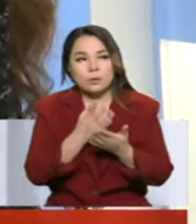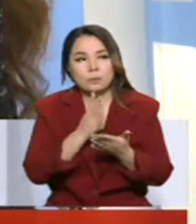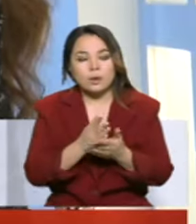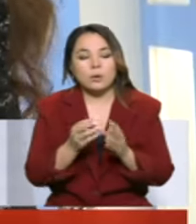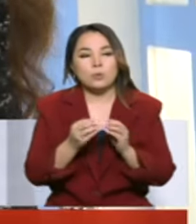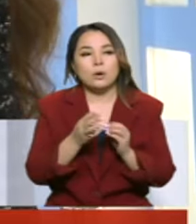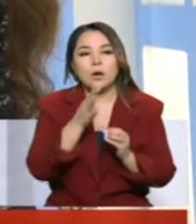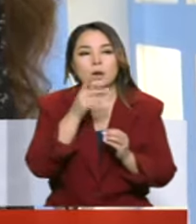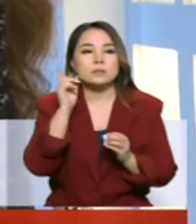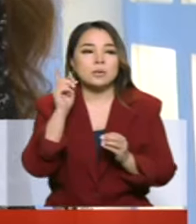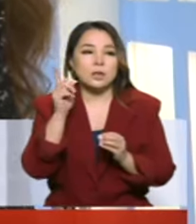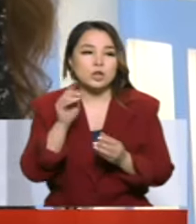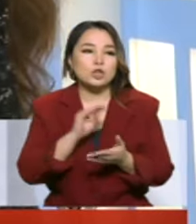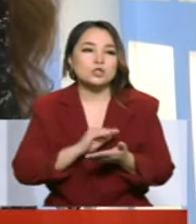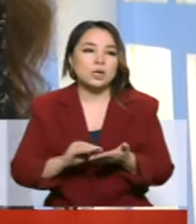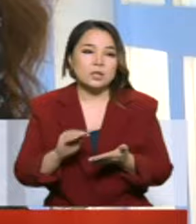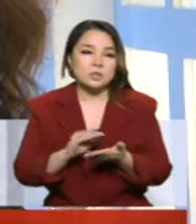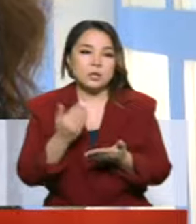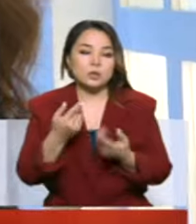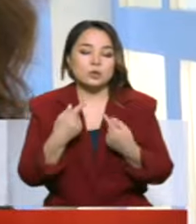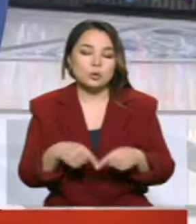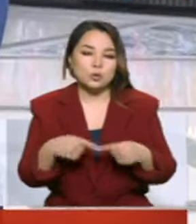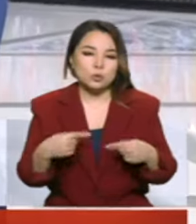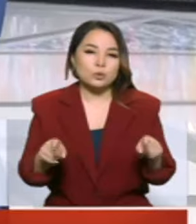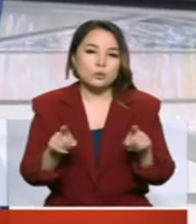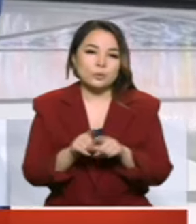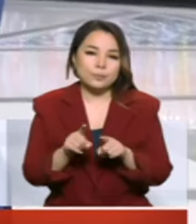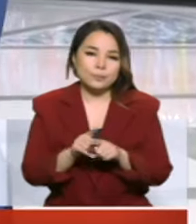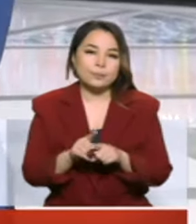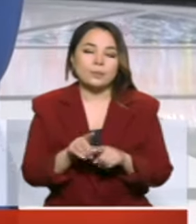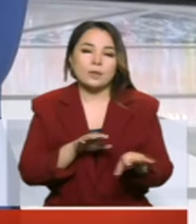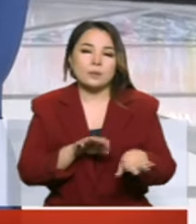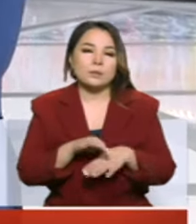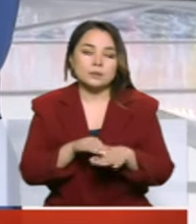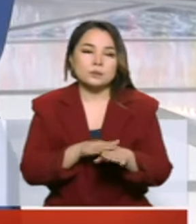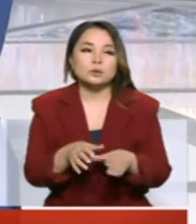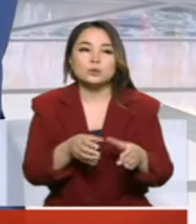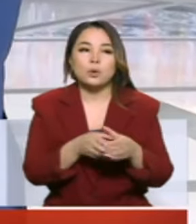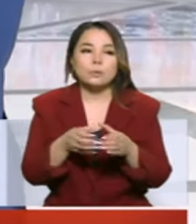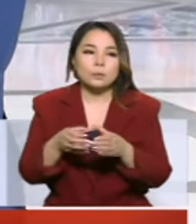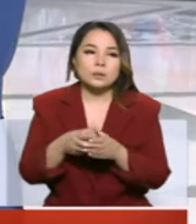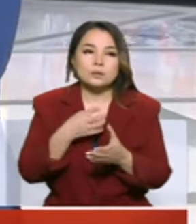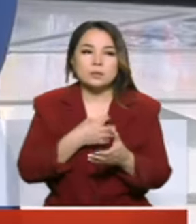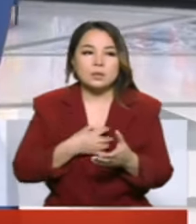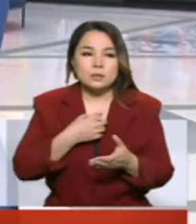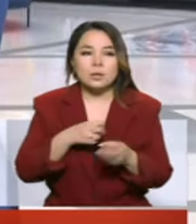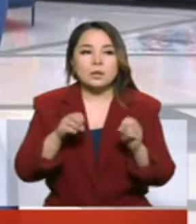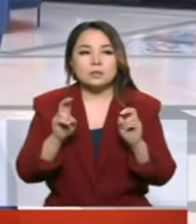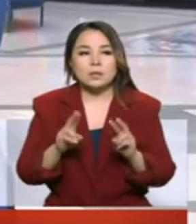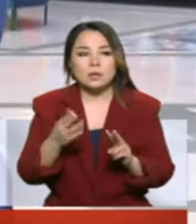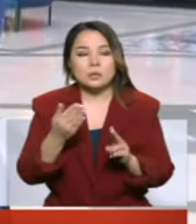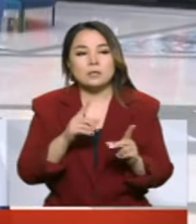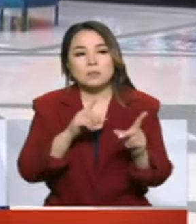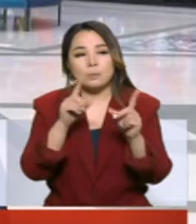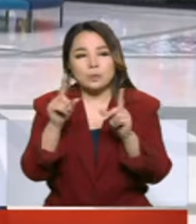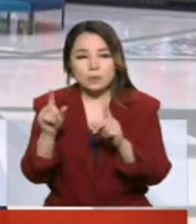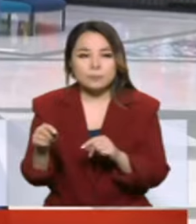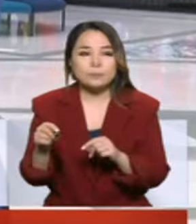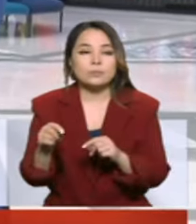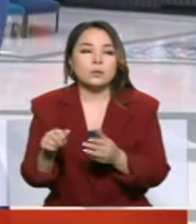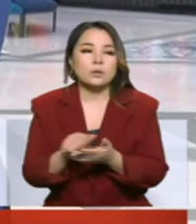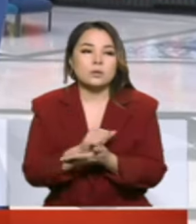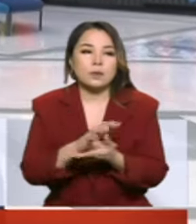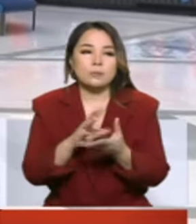10-шы ғасырдан жазылған түрлі-түрлі миссионерлік топтардың, миссионерлік арнайы сапарлардың